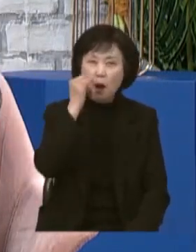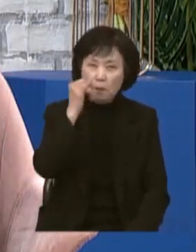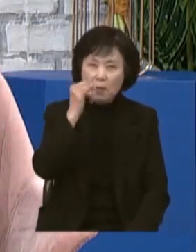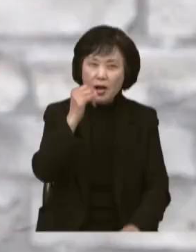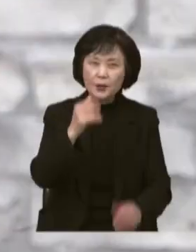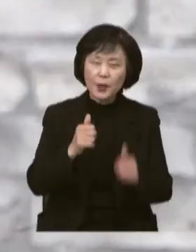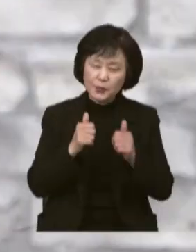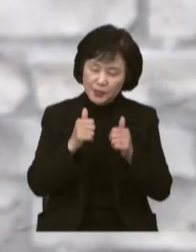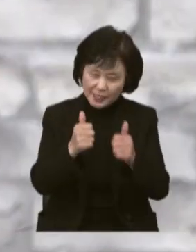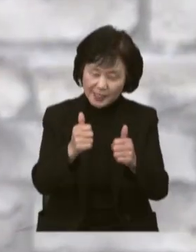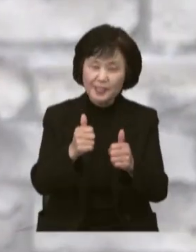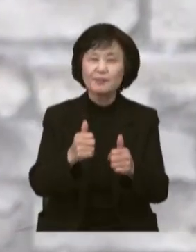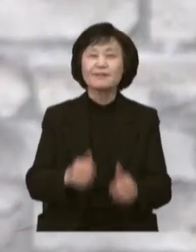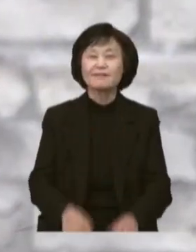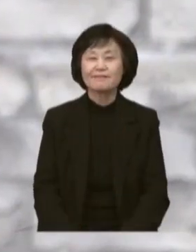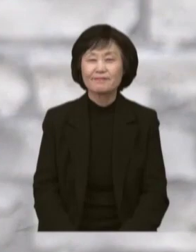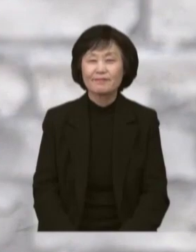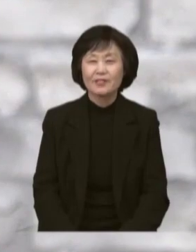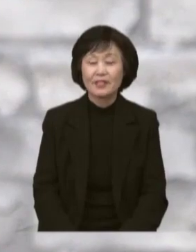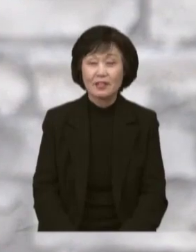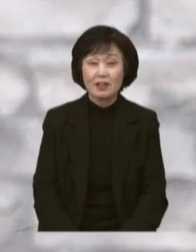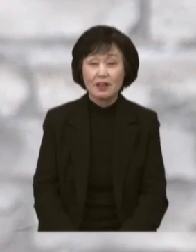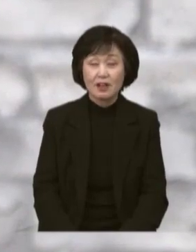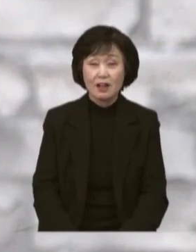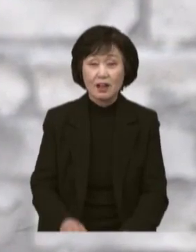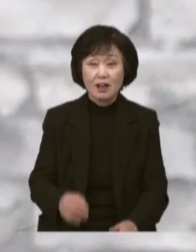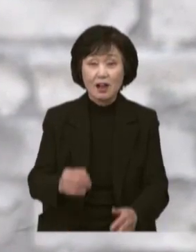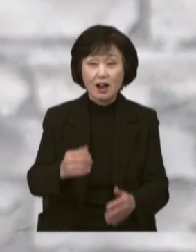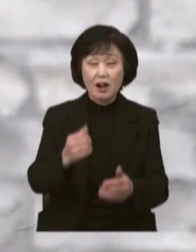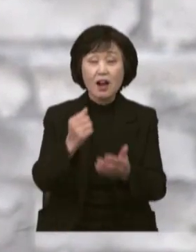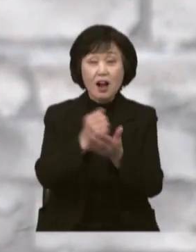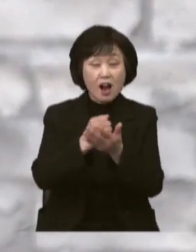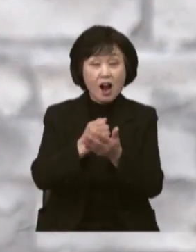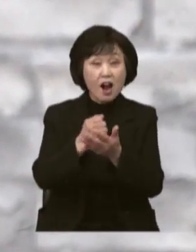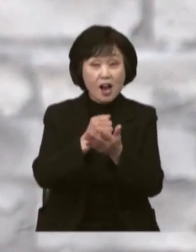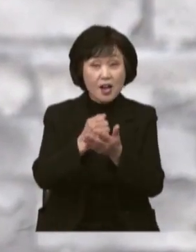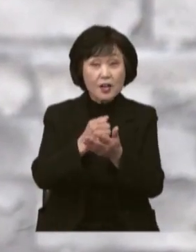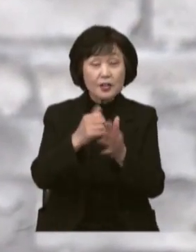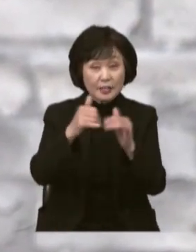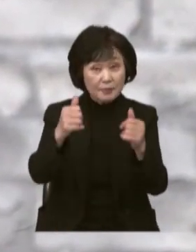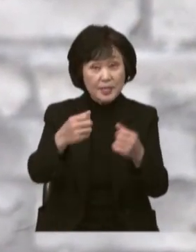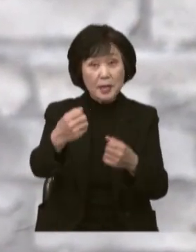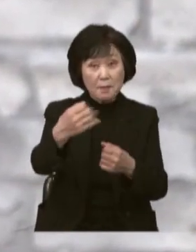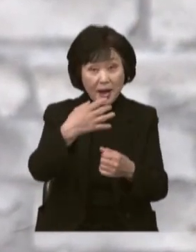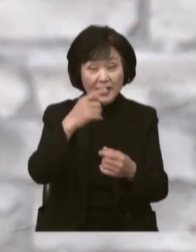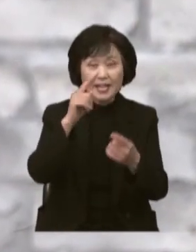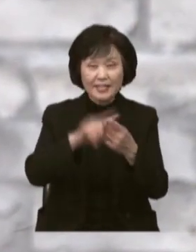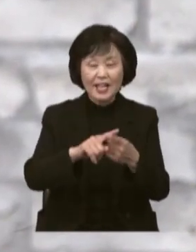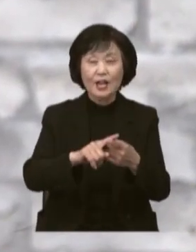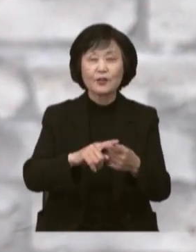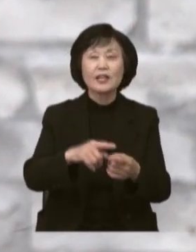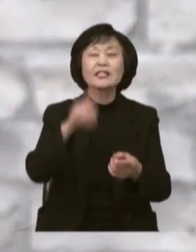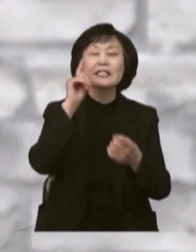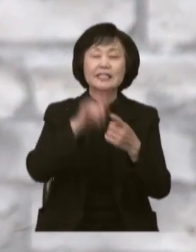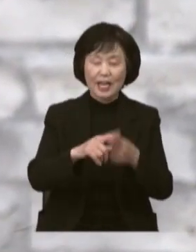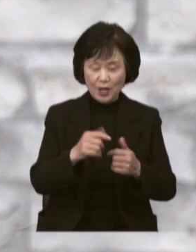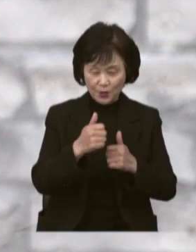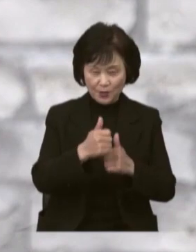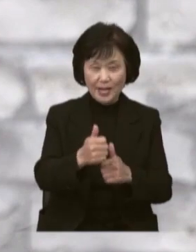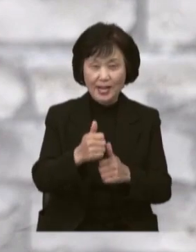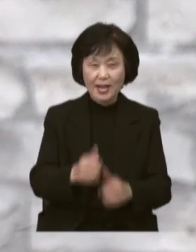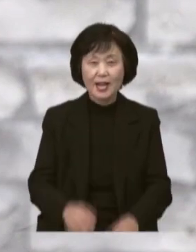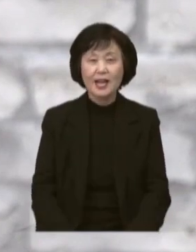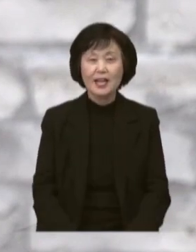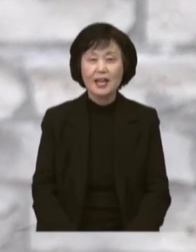지금 저희 앞에 권사님. 권사님으로 앉아 계세요. 그럼 교회를 지금... 다니시게 된 뭔가 뭐 어느 때가 있을 거 아니에요,